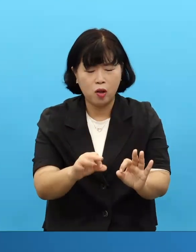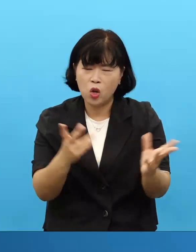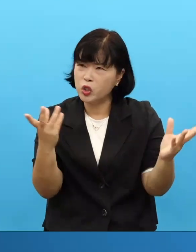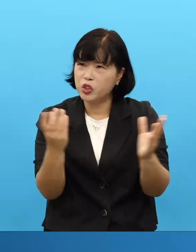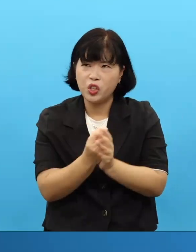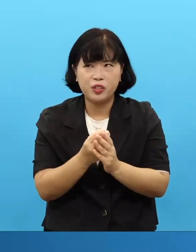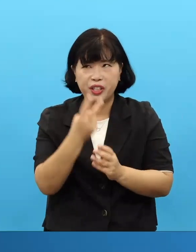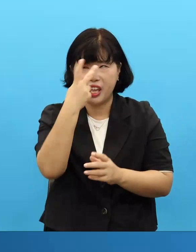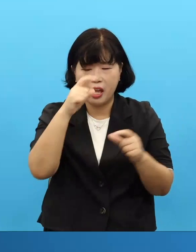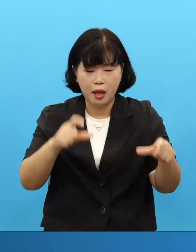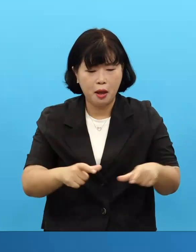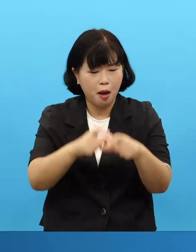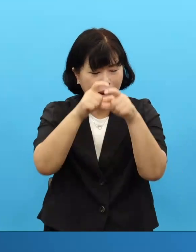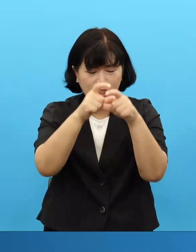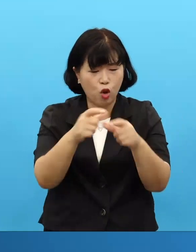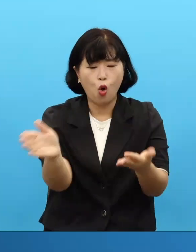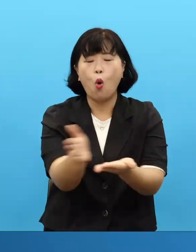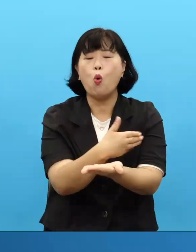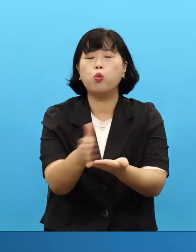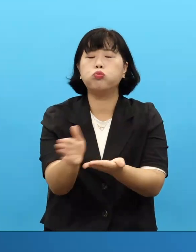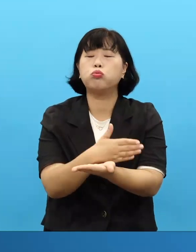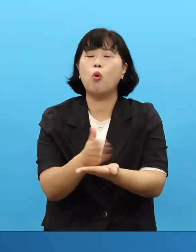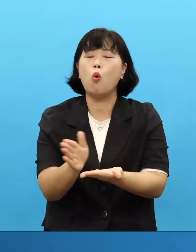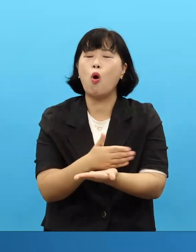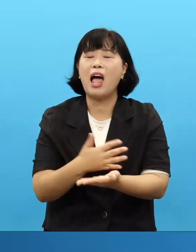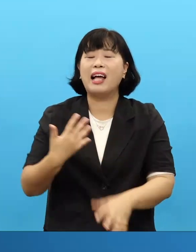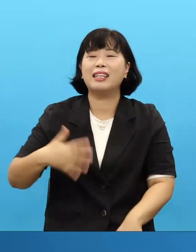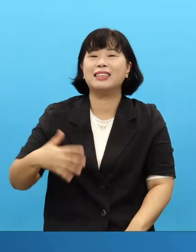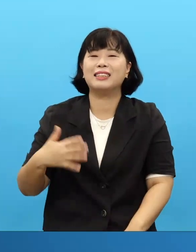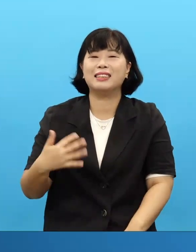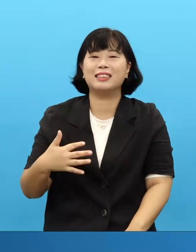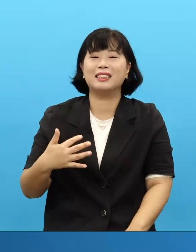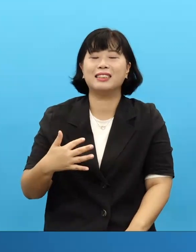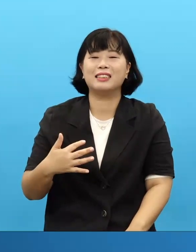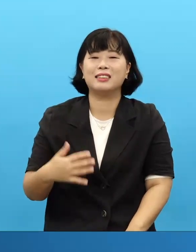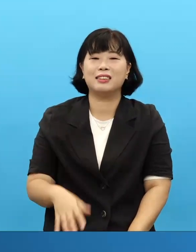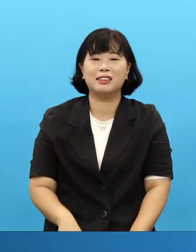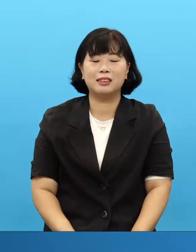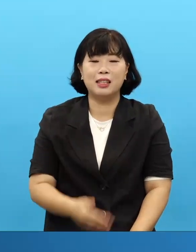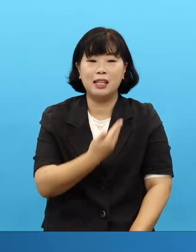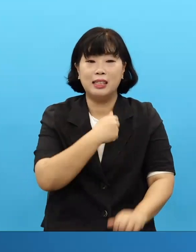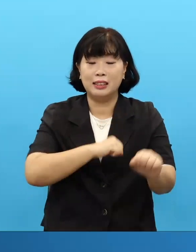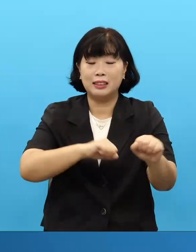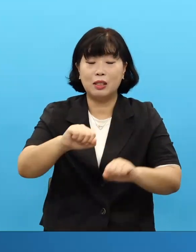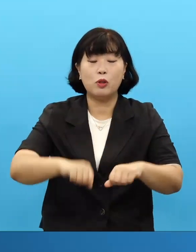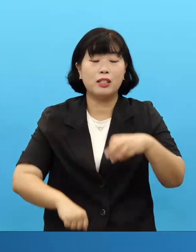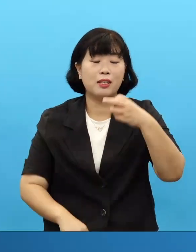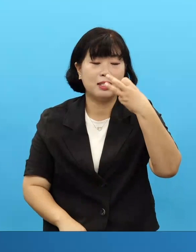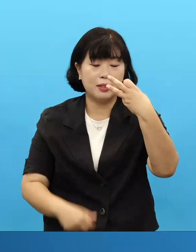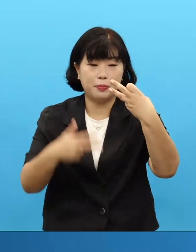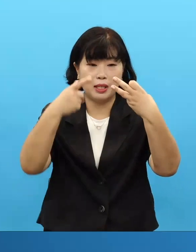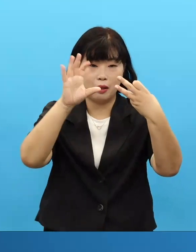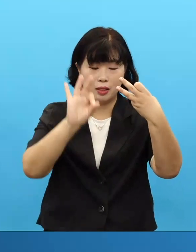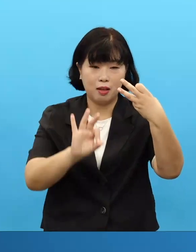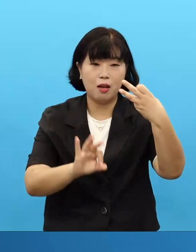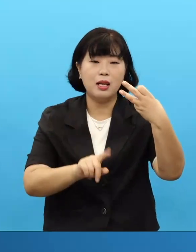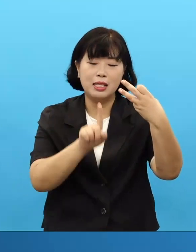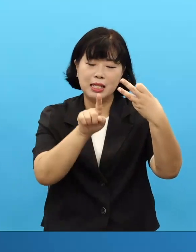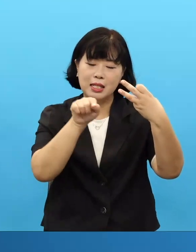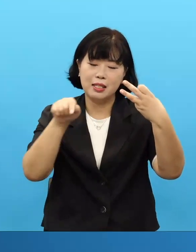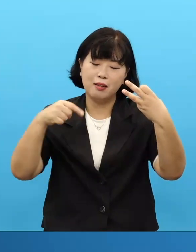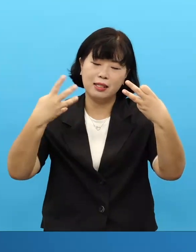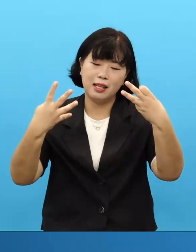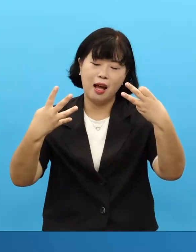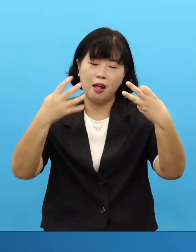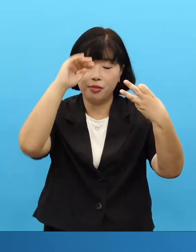partisan. 얼마나 고생합니까? Then that's why we suffer needlessly. 그럼 자세히 보라니까요. Look carefully at 사도행전 13장 1절에서 4절 보신 적 있죠?